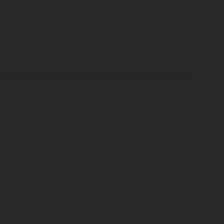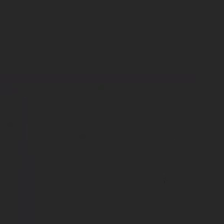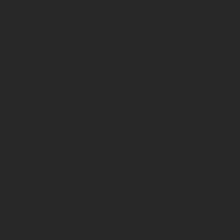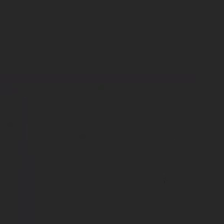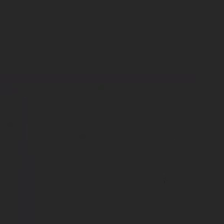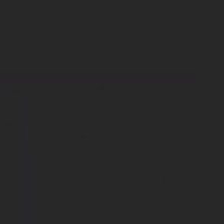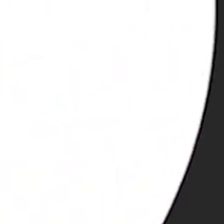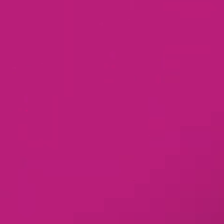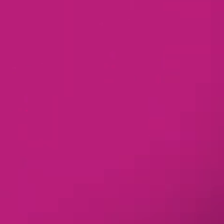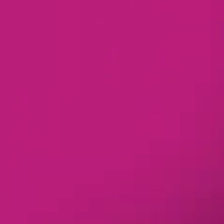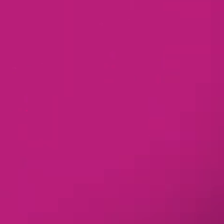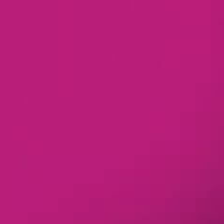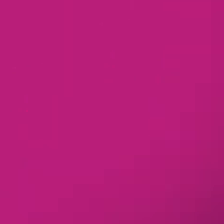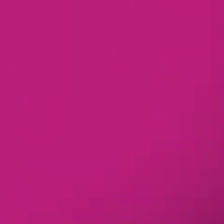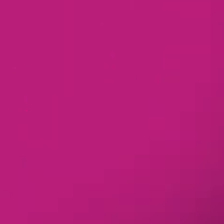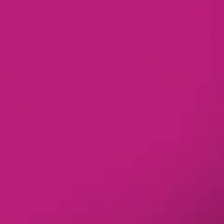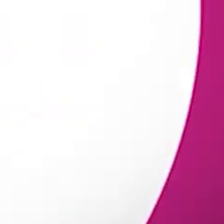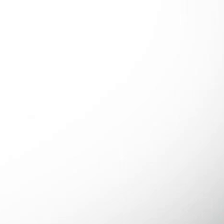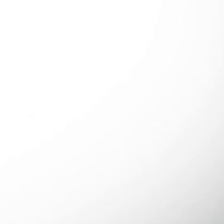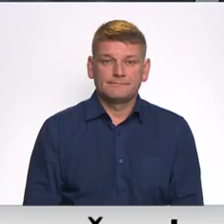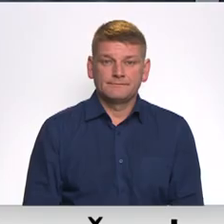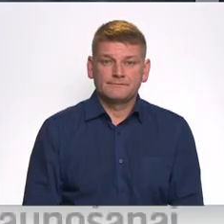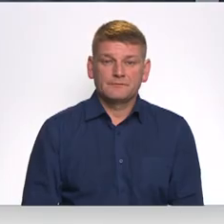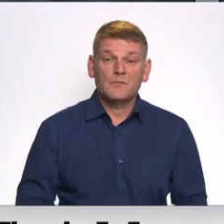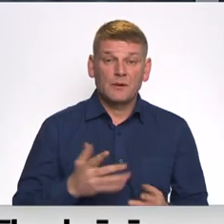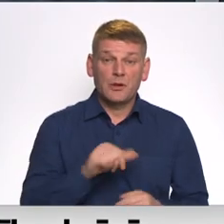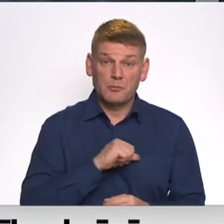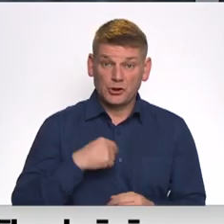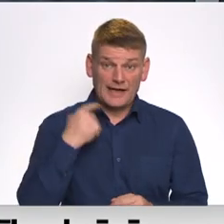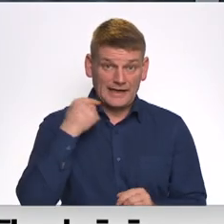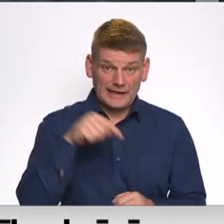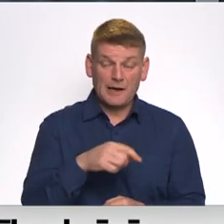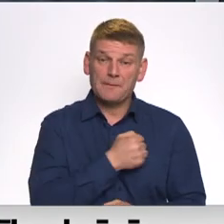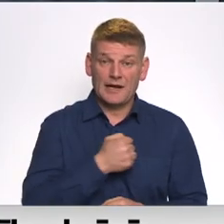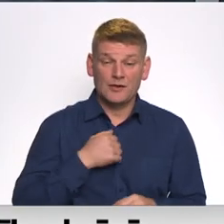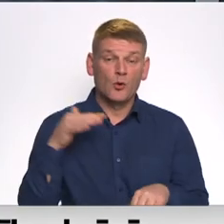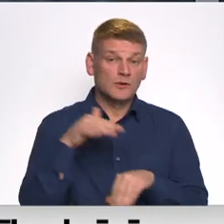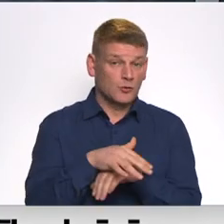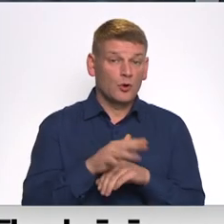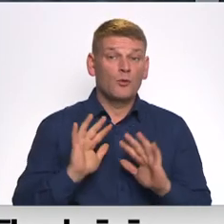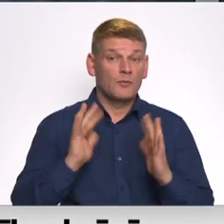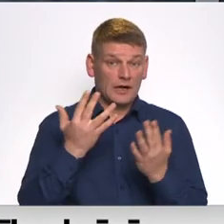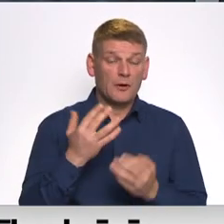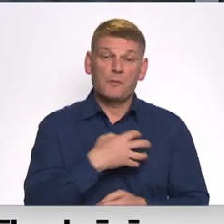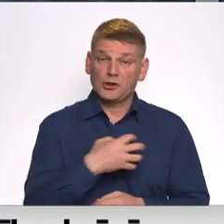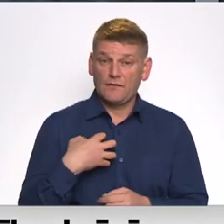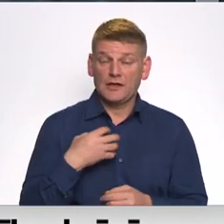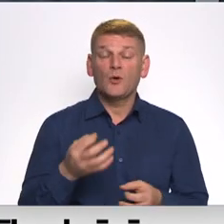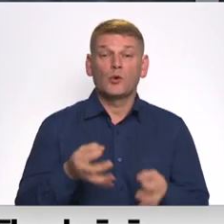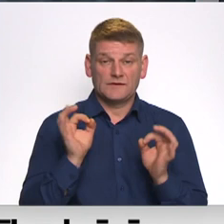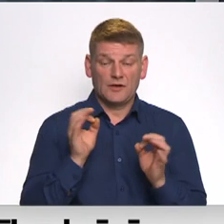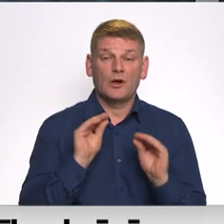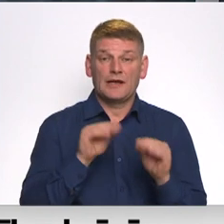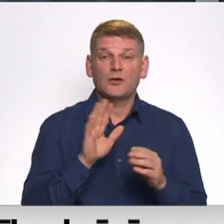Re, viss ēters ir te! Bet pašā Rīgā militāra uzbrukuma gadījumā pašvaldība uzsvara likt